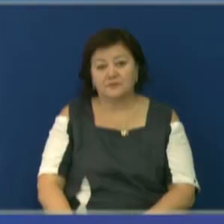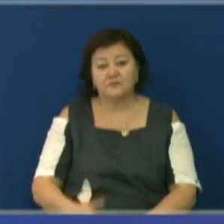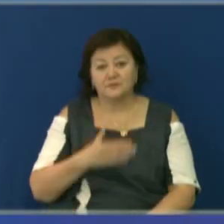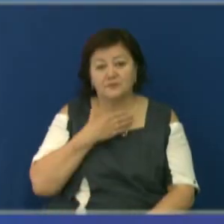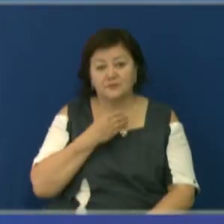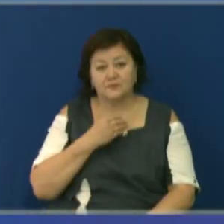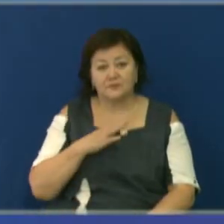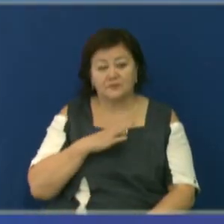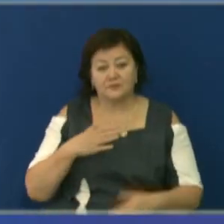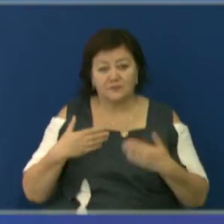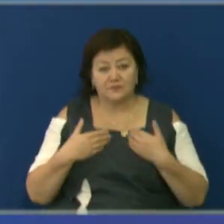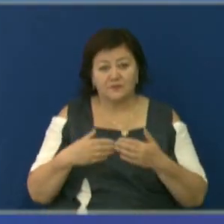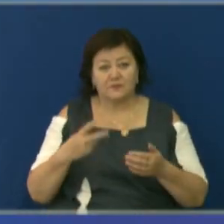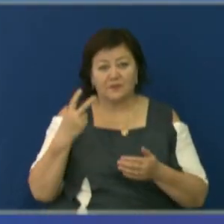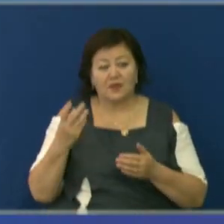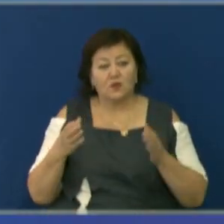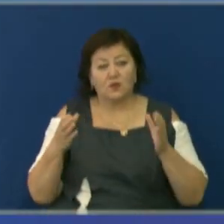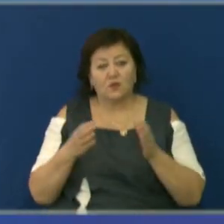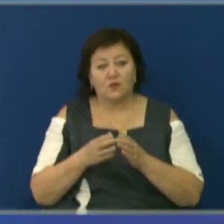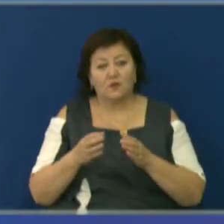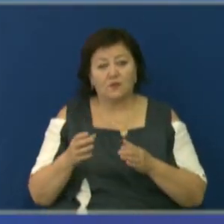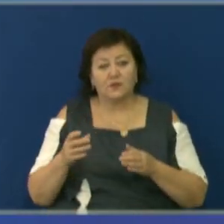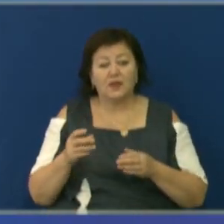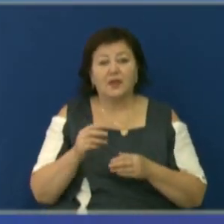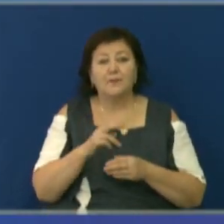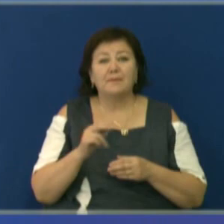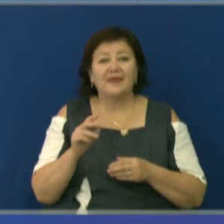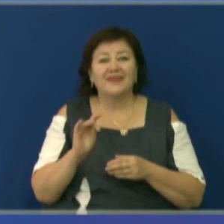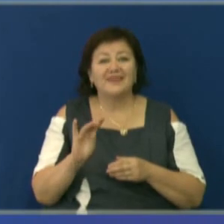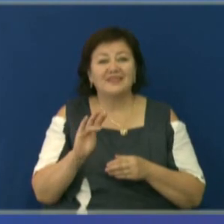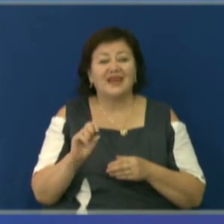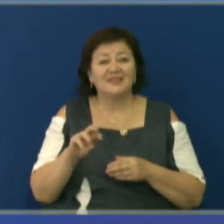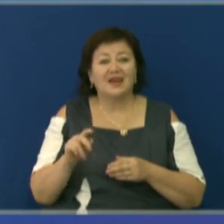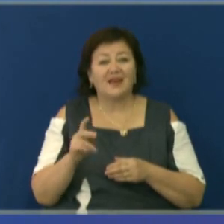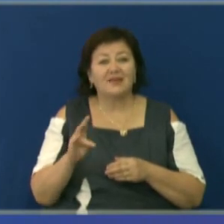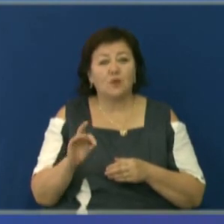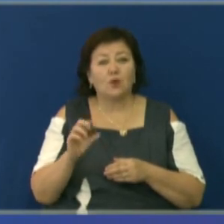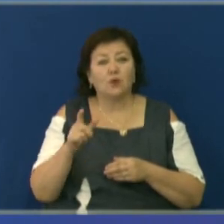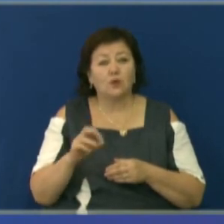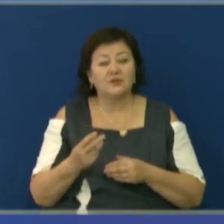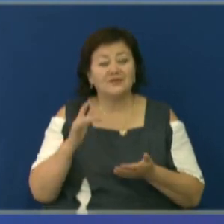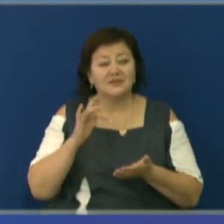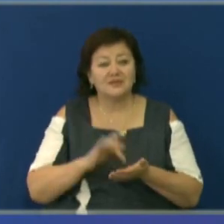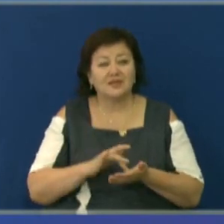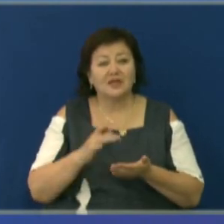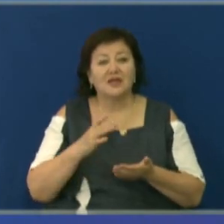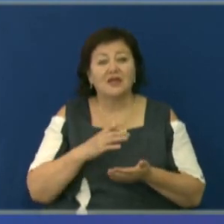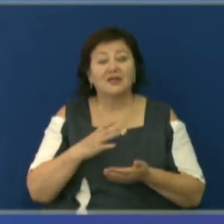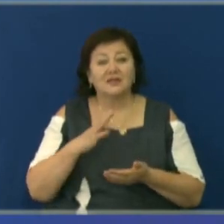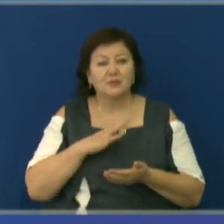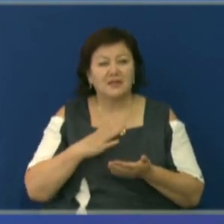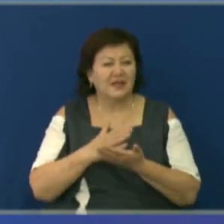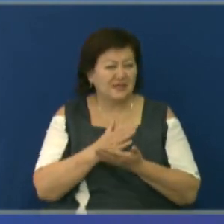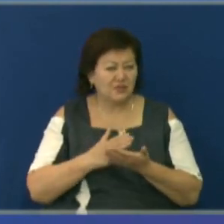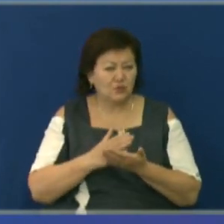В Семее состоялось открытие второго корпуса перинатального центра. Это бывшее здание центральной городской больницы, которое было передано на баланс